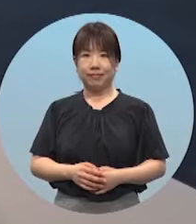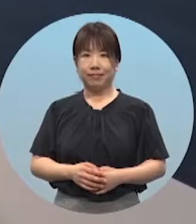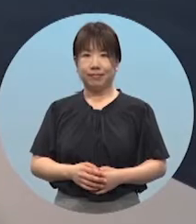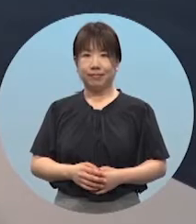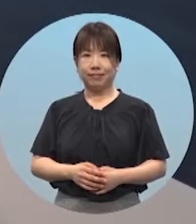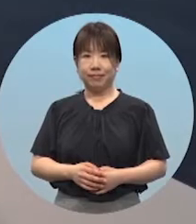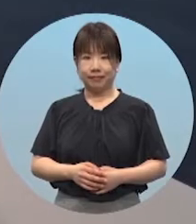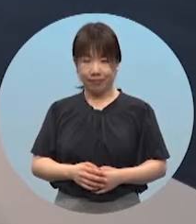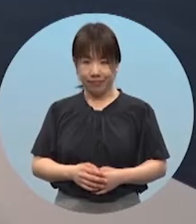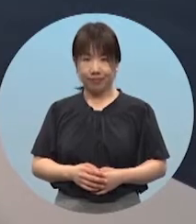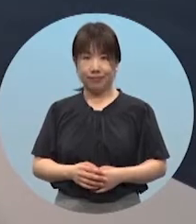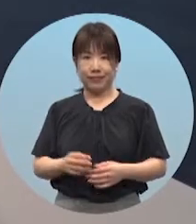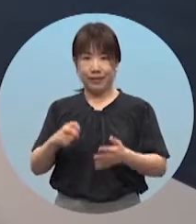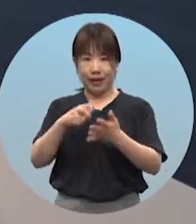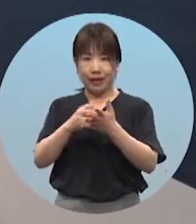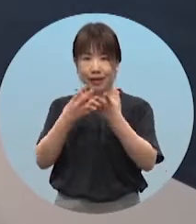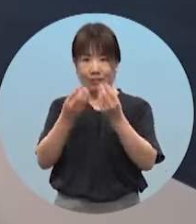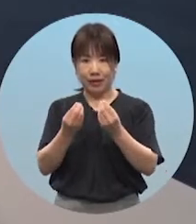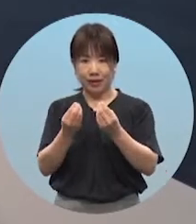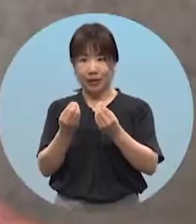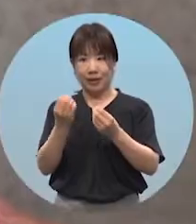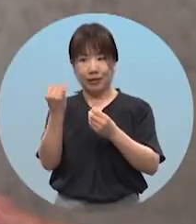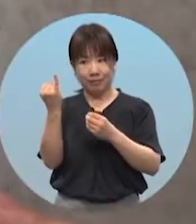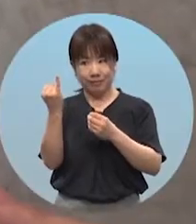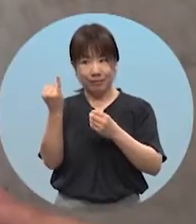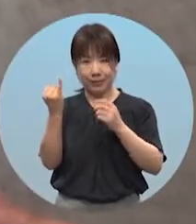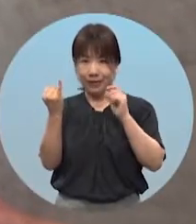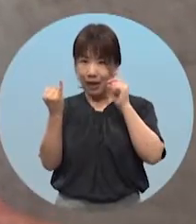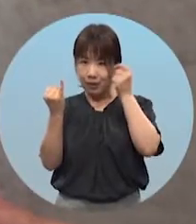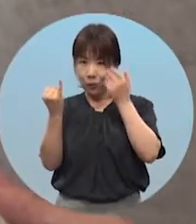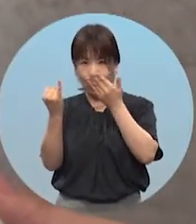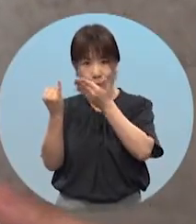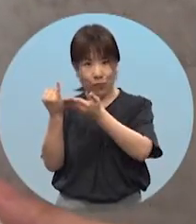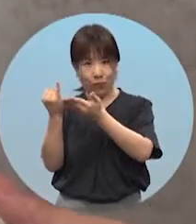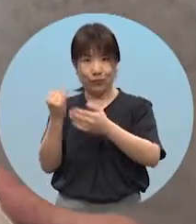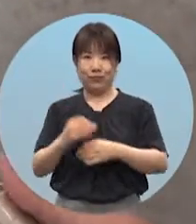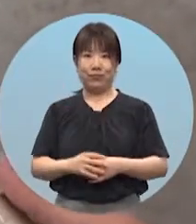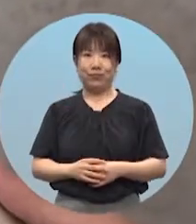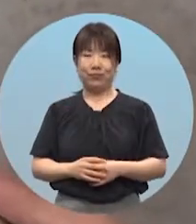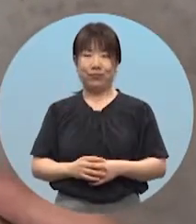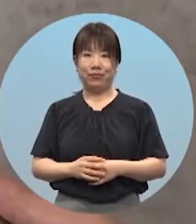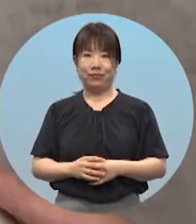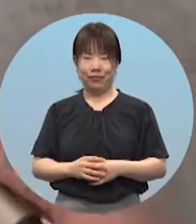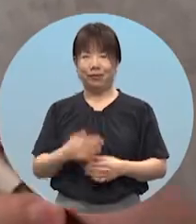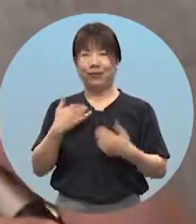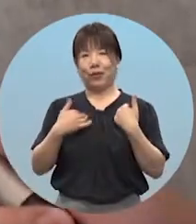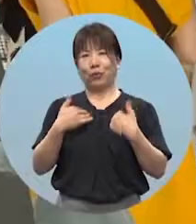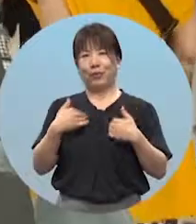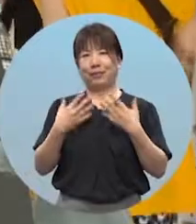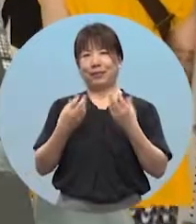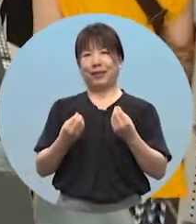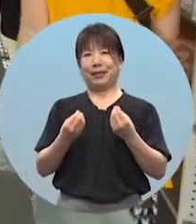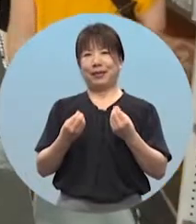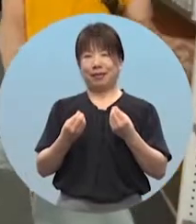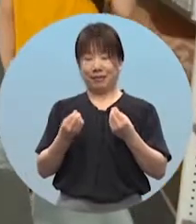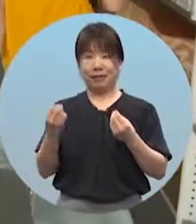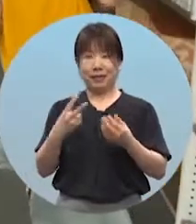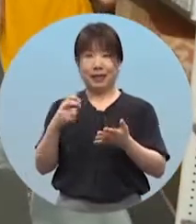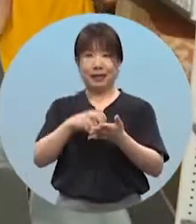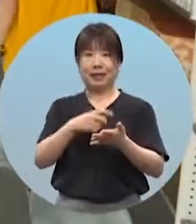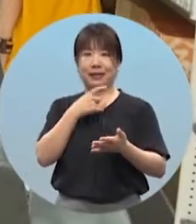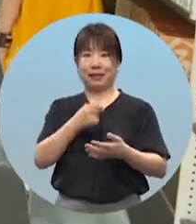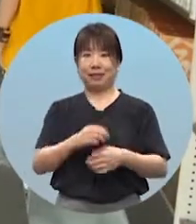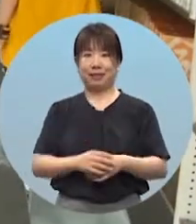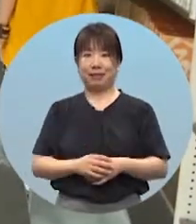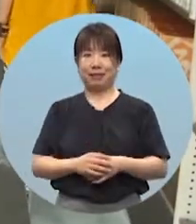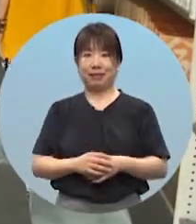参加者に感想を聞きました。 参加してすごく楽しかったのでまた参加したいです。すごい高いところに書庫